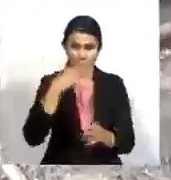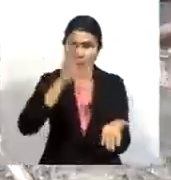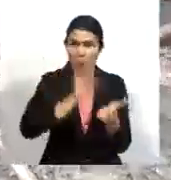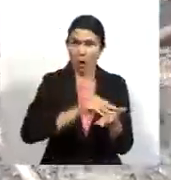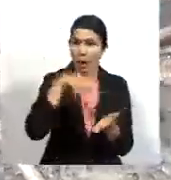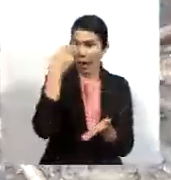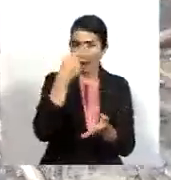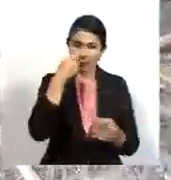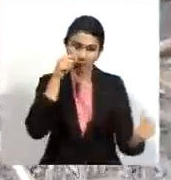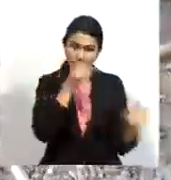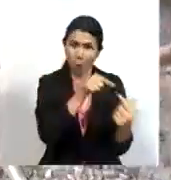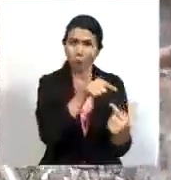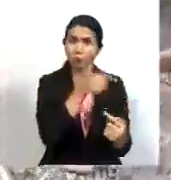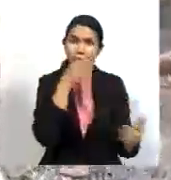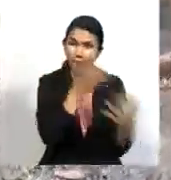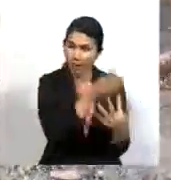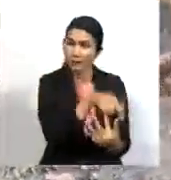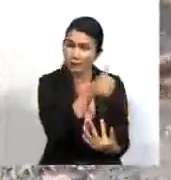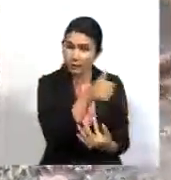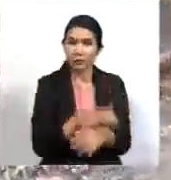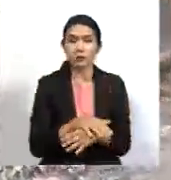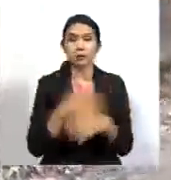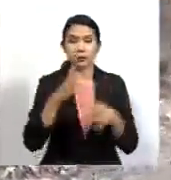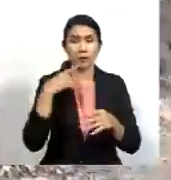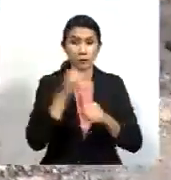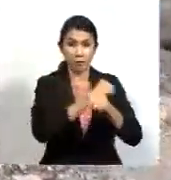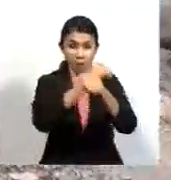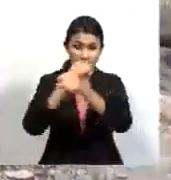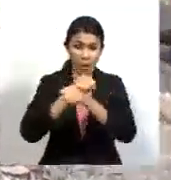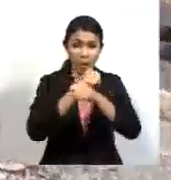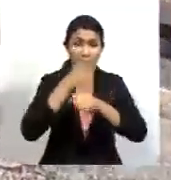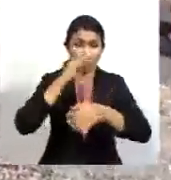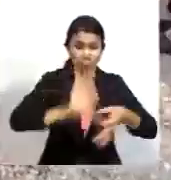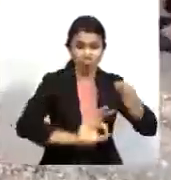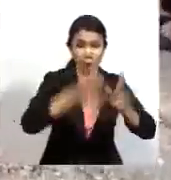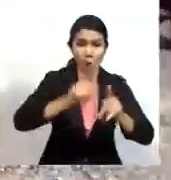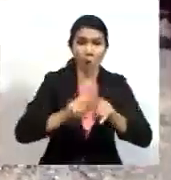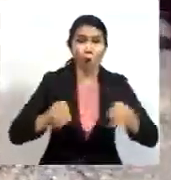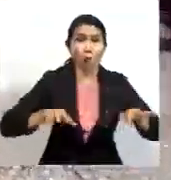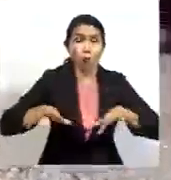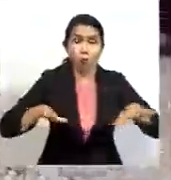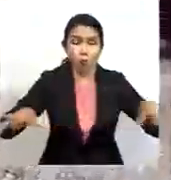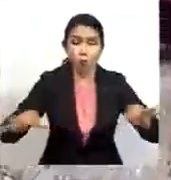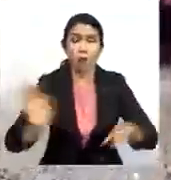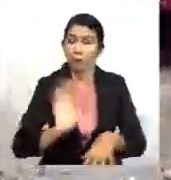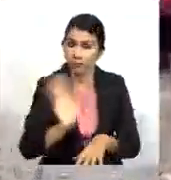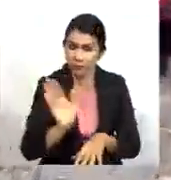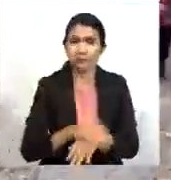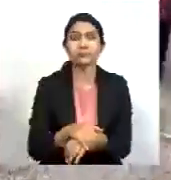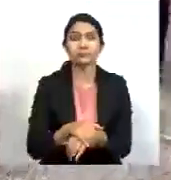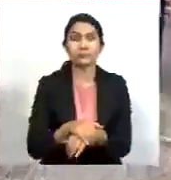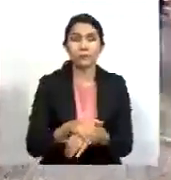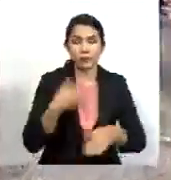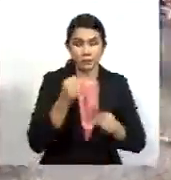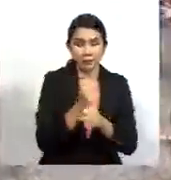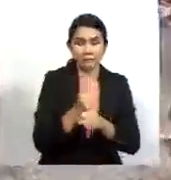มูลว่าใครเข้าไปบ้างพร้อมยังได้ร่วมกันทำแนวกันไฟป้องกันไฟป่าไม่ให้ลุกลามไปในวงกว้างด้วยครับน